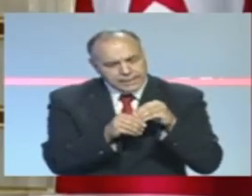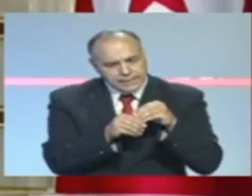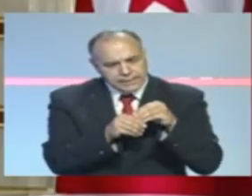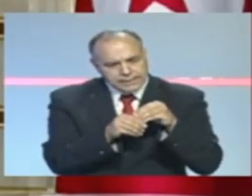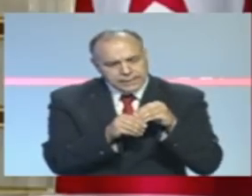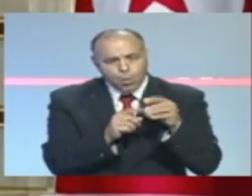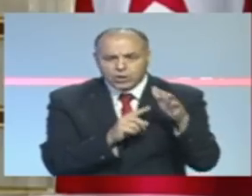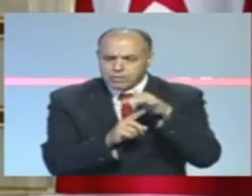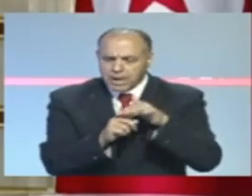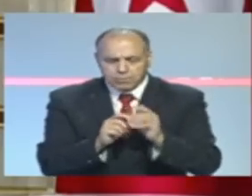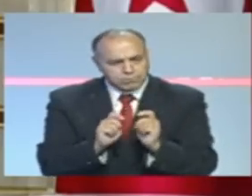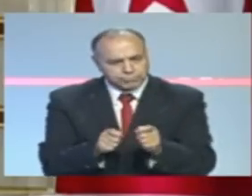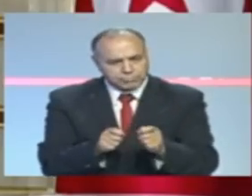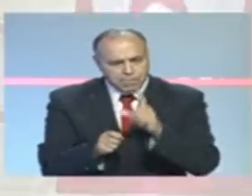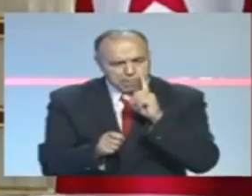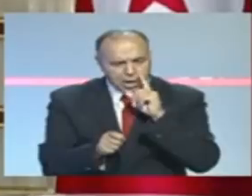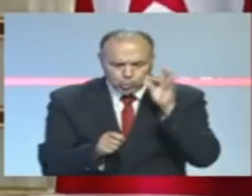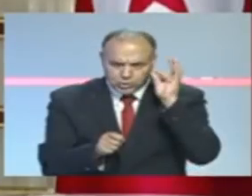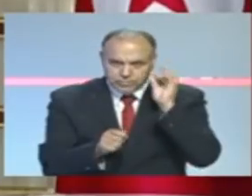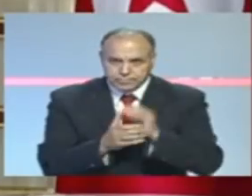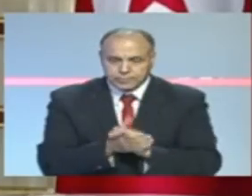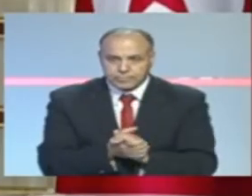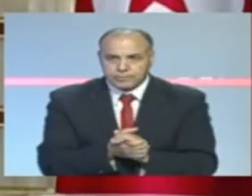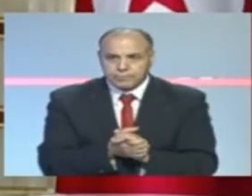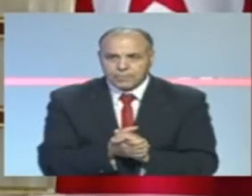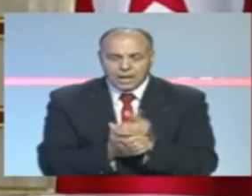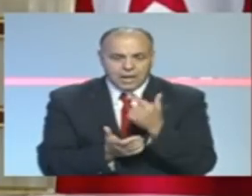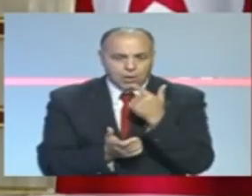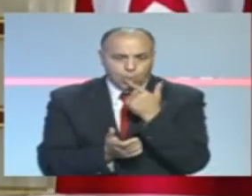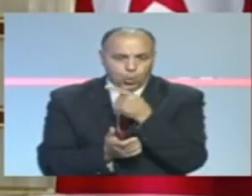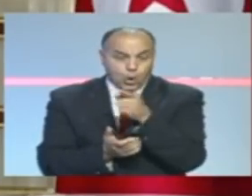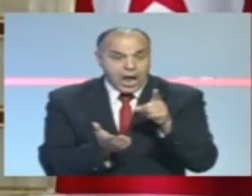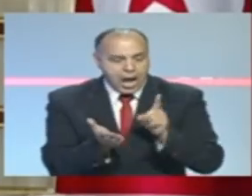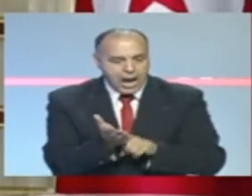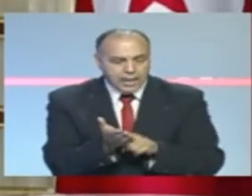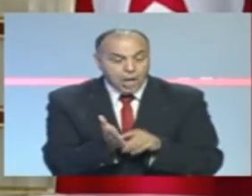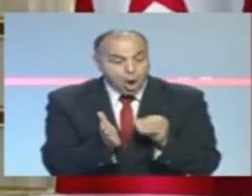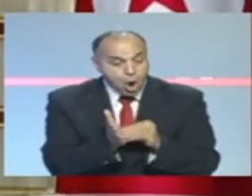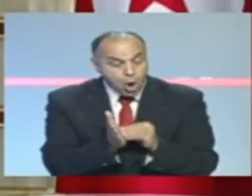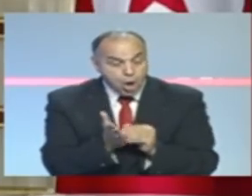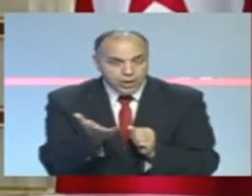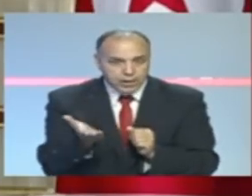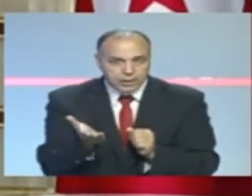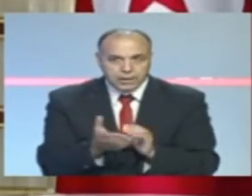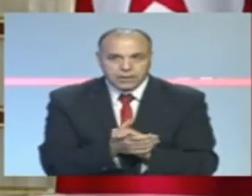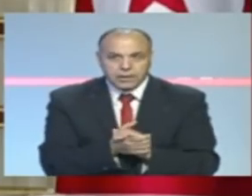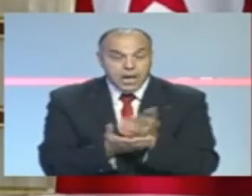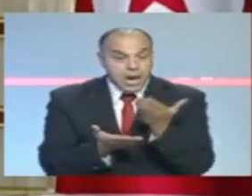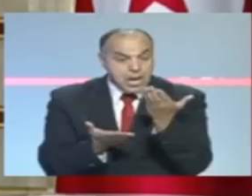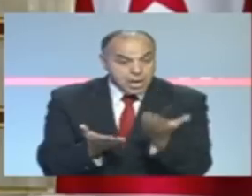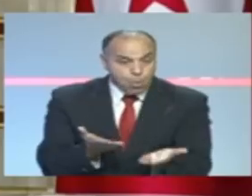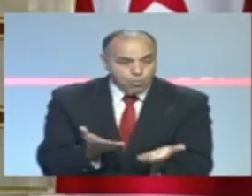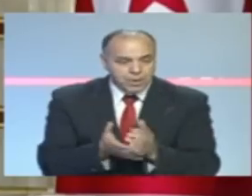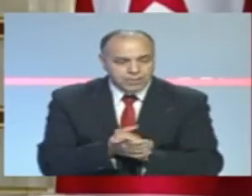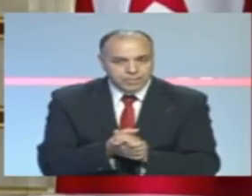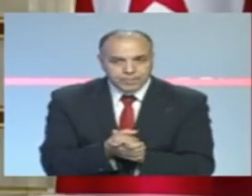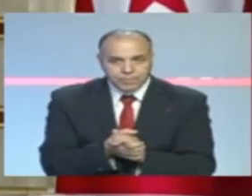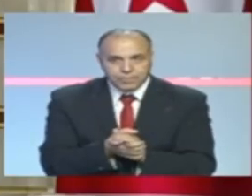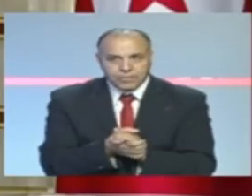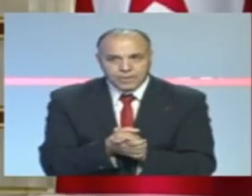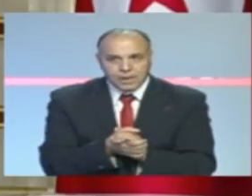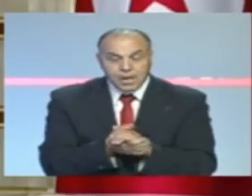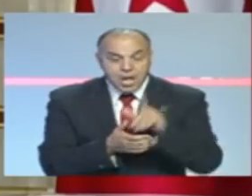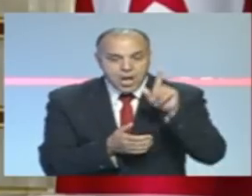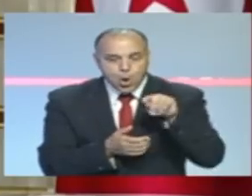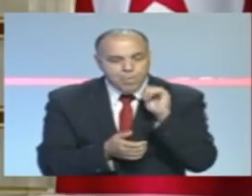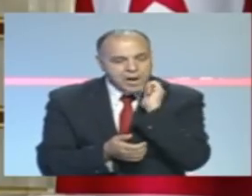والاجتماعيه واريد ان اؤكد مره اخرى في هذا اليوم الذي هو